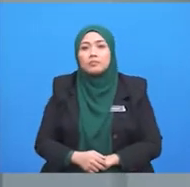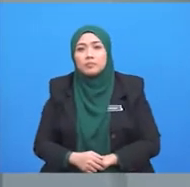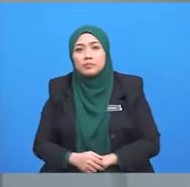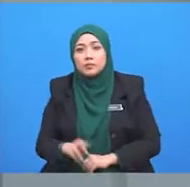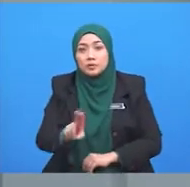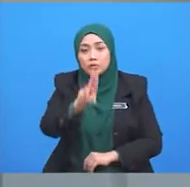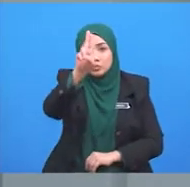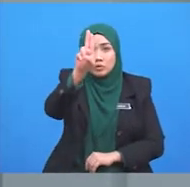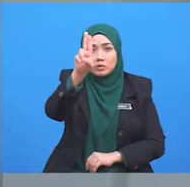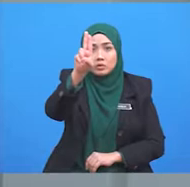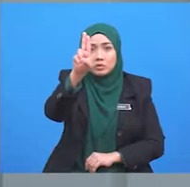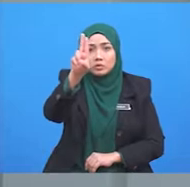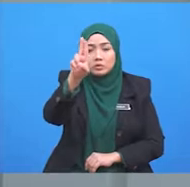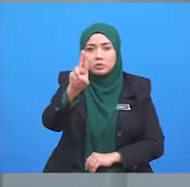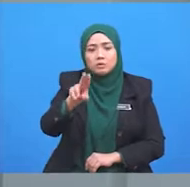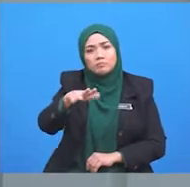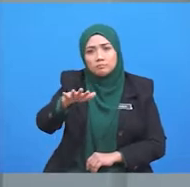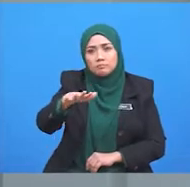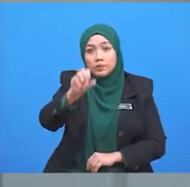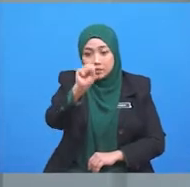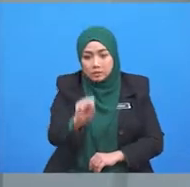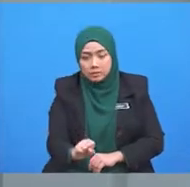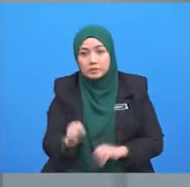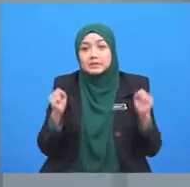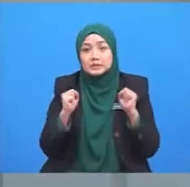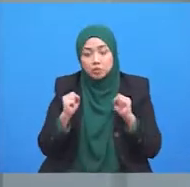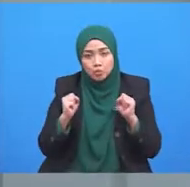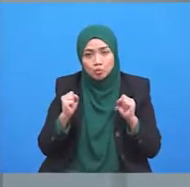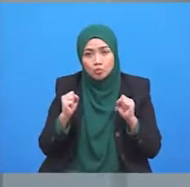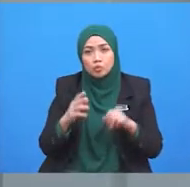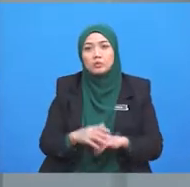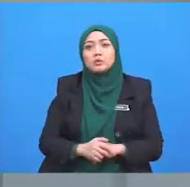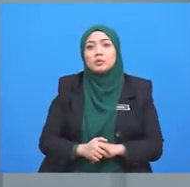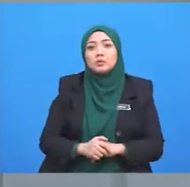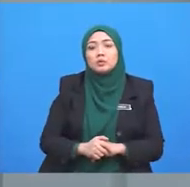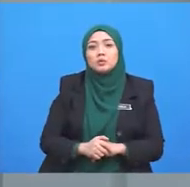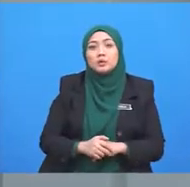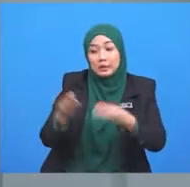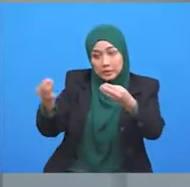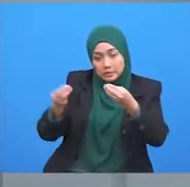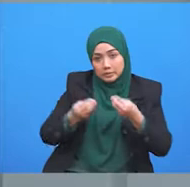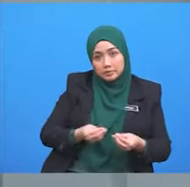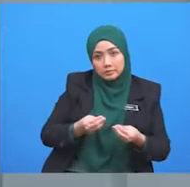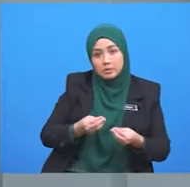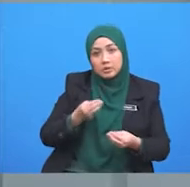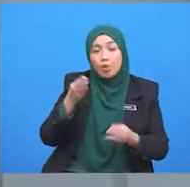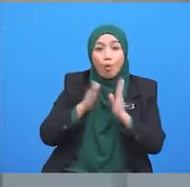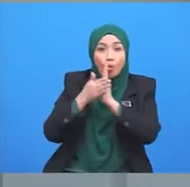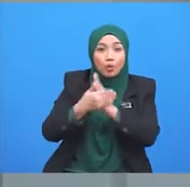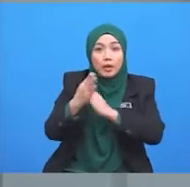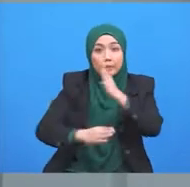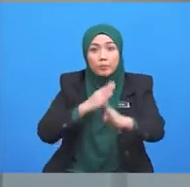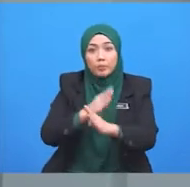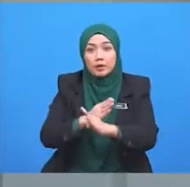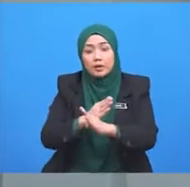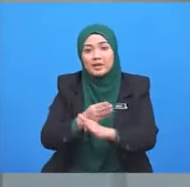di hemisfera utara berbanding semasa solstice musim sejuk. Bahangan suria yang diterima oleh permukaan bumi